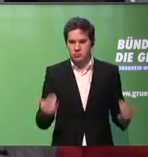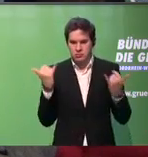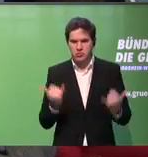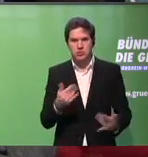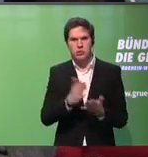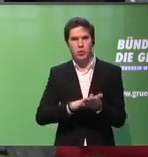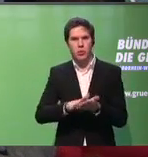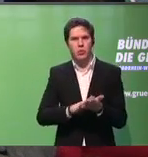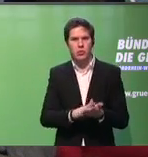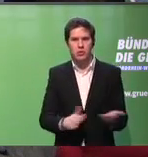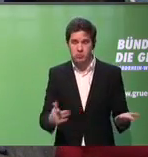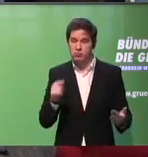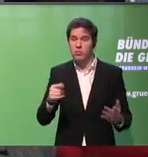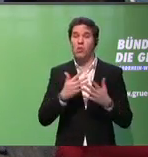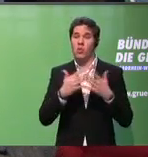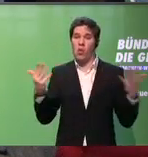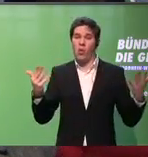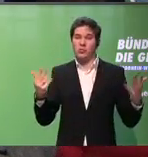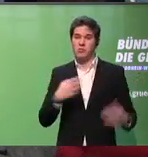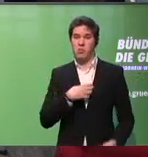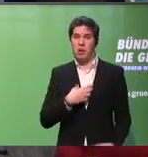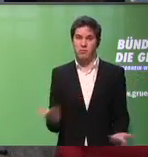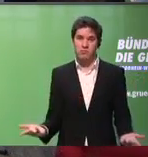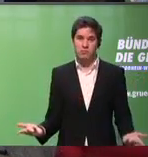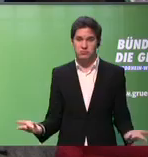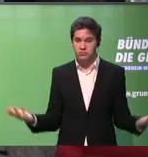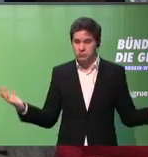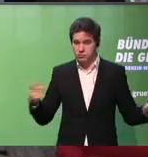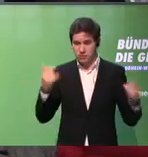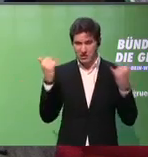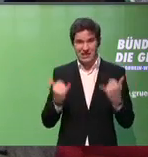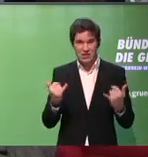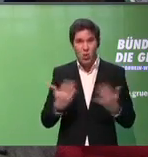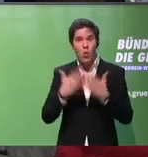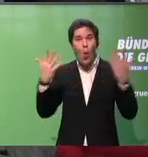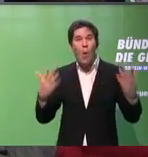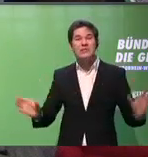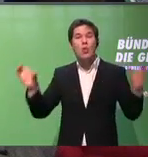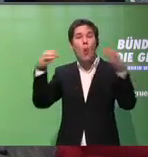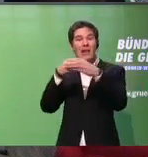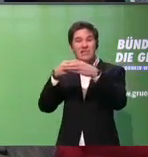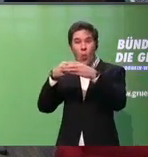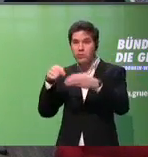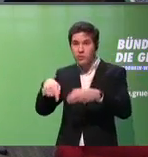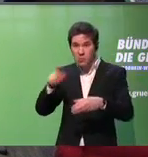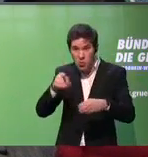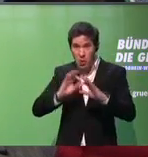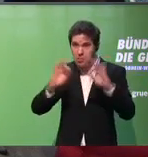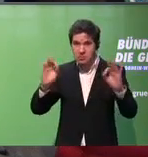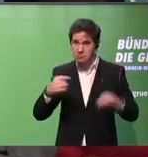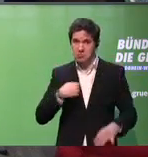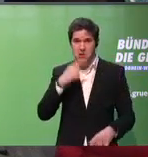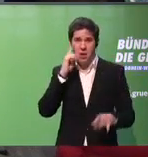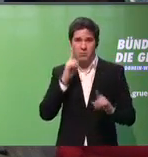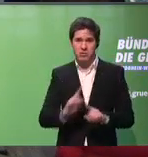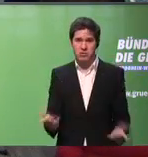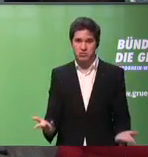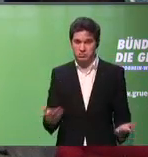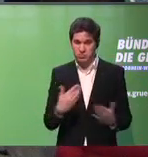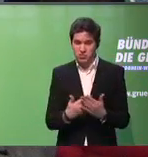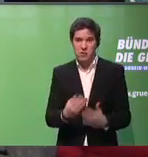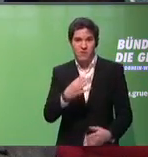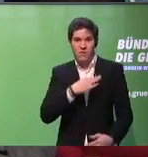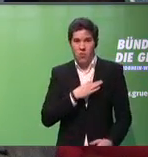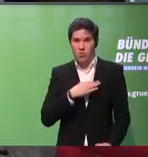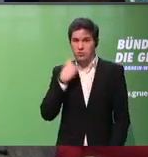großes Manko. Und wie wir jetzt sehen, mit der Großen Koalition wird das nicht besser. Ich mache mir große Sorgen darüber, was passiert,